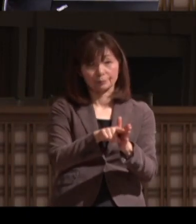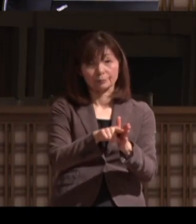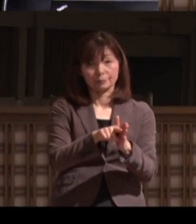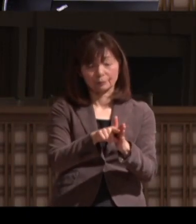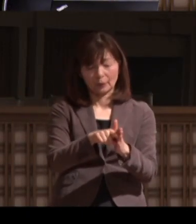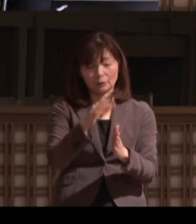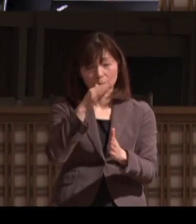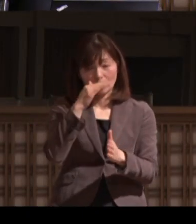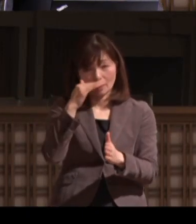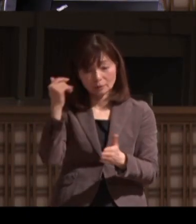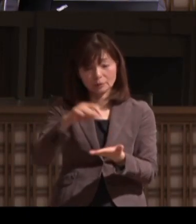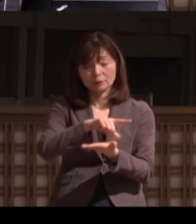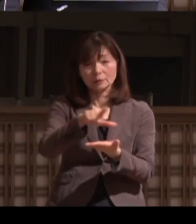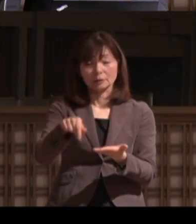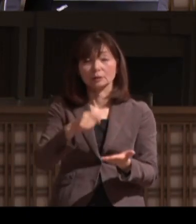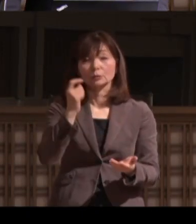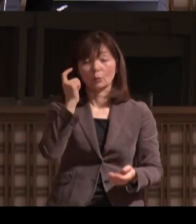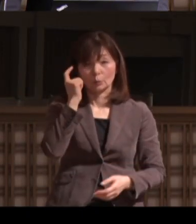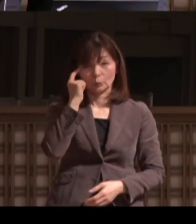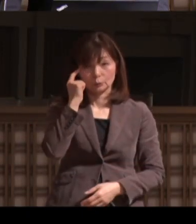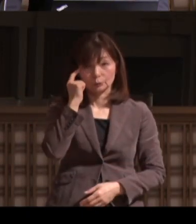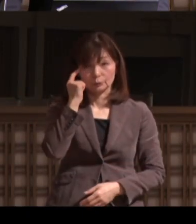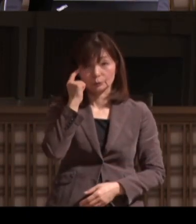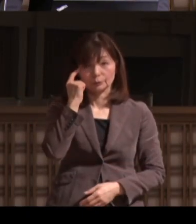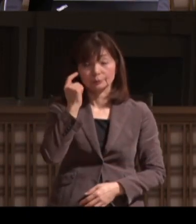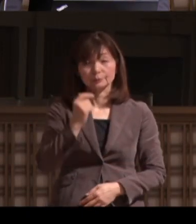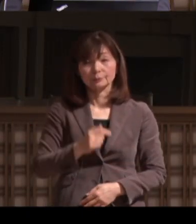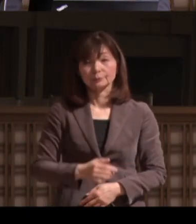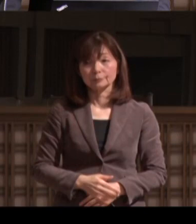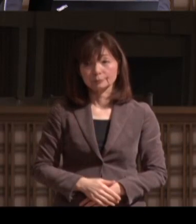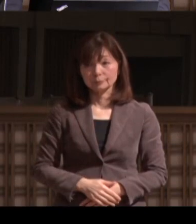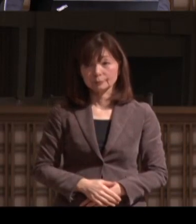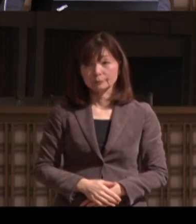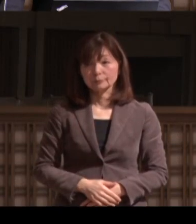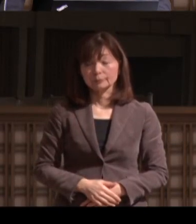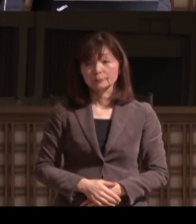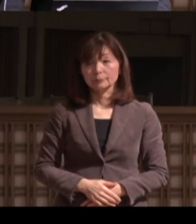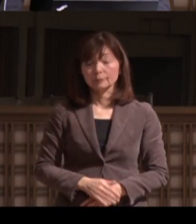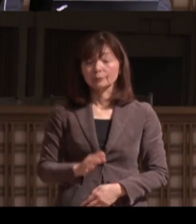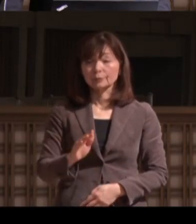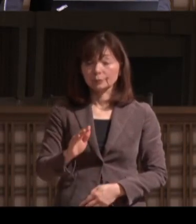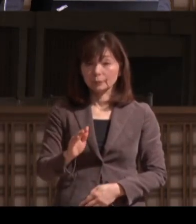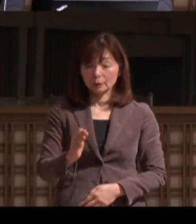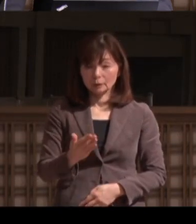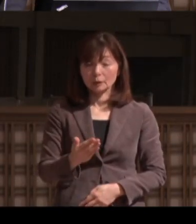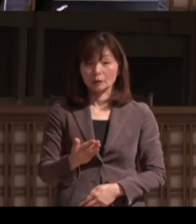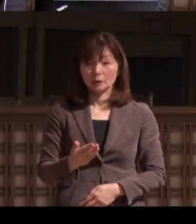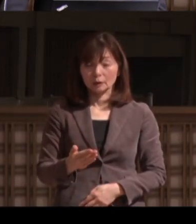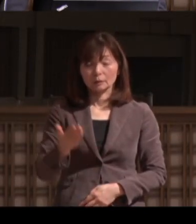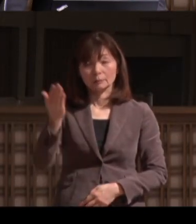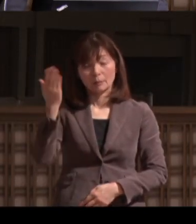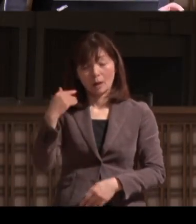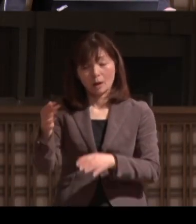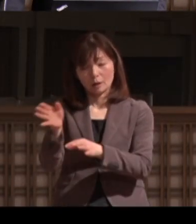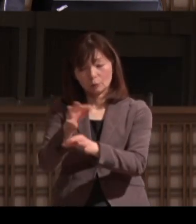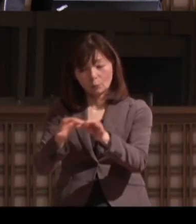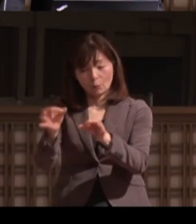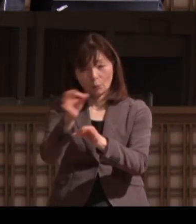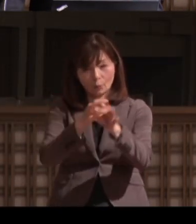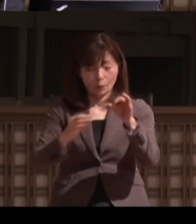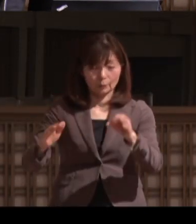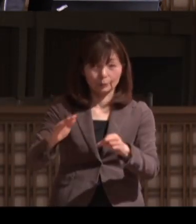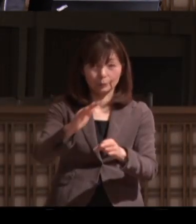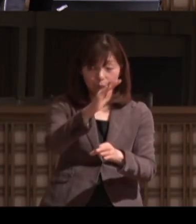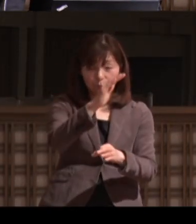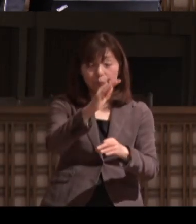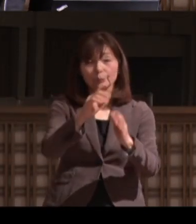え地域だと思っておりますただ色々ま高度経済成長機の急成長